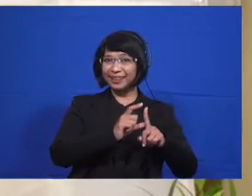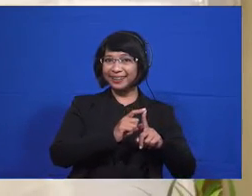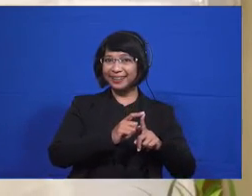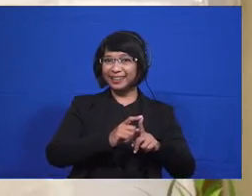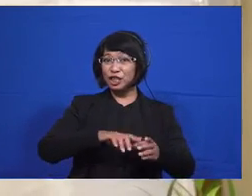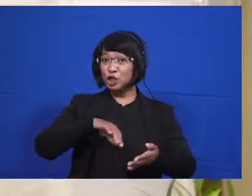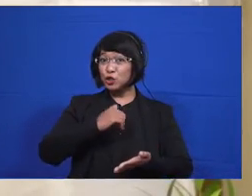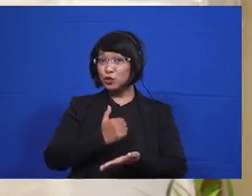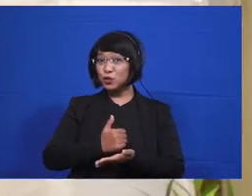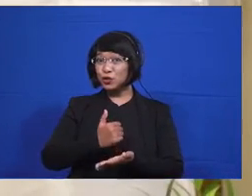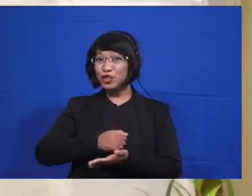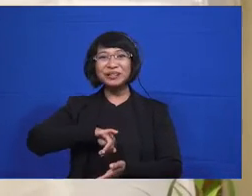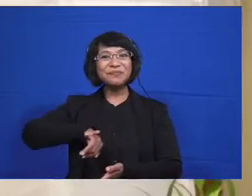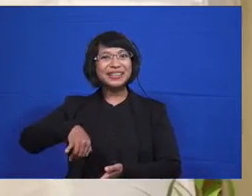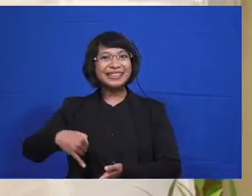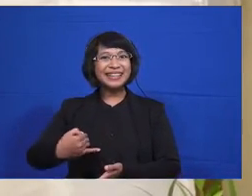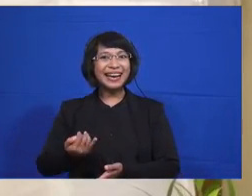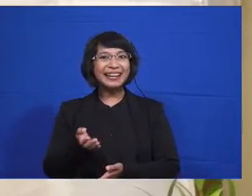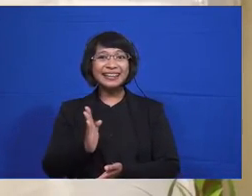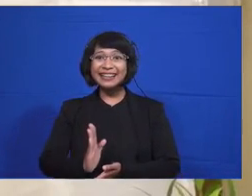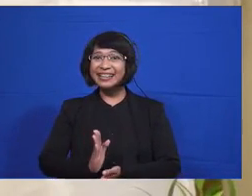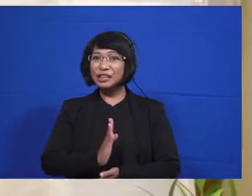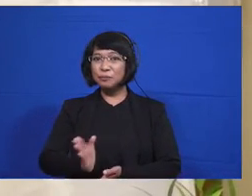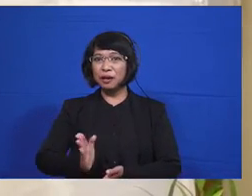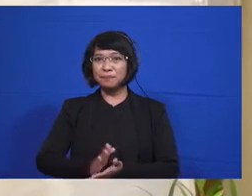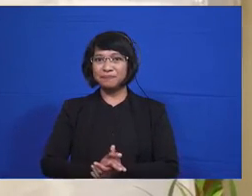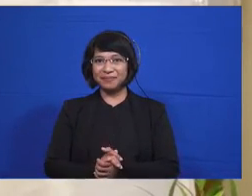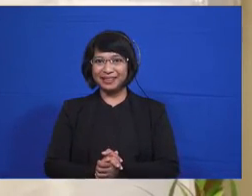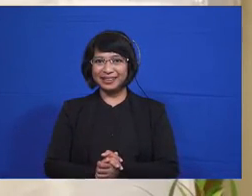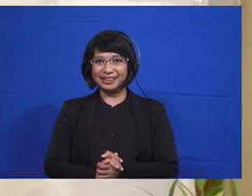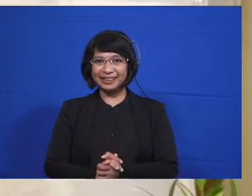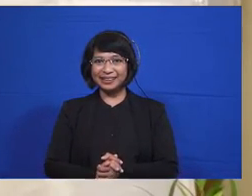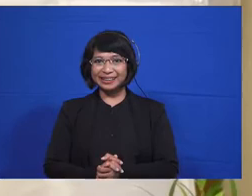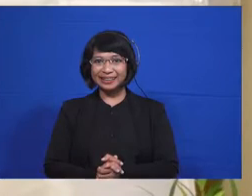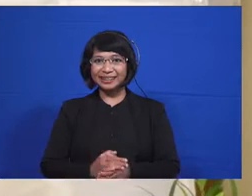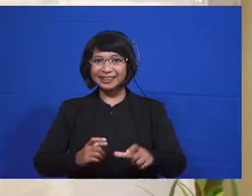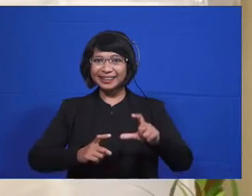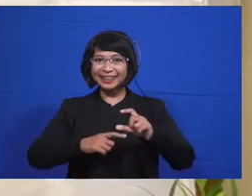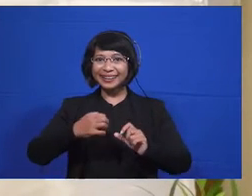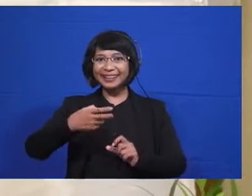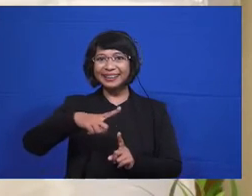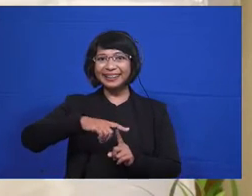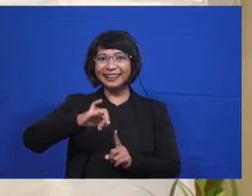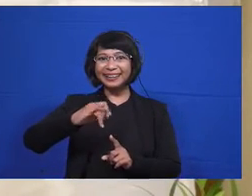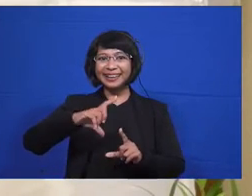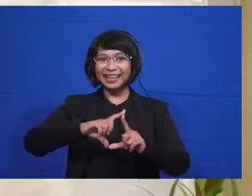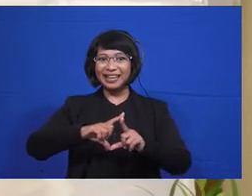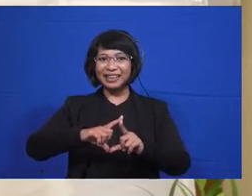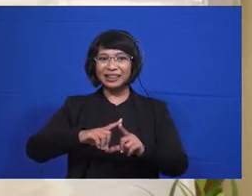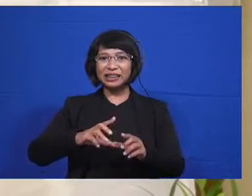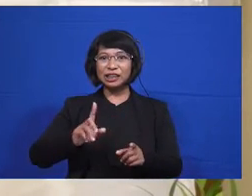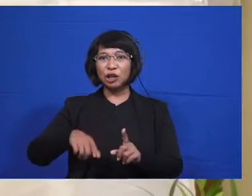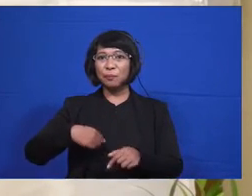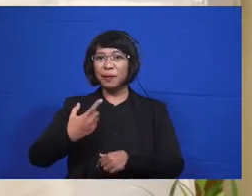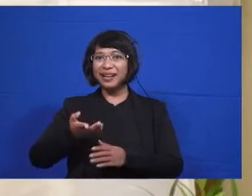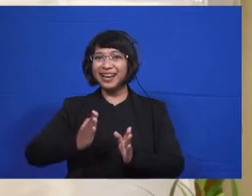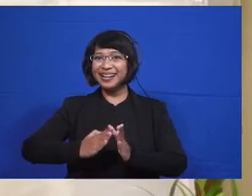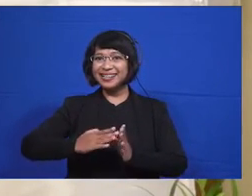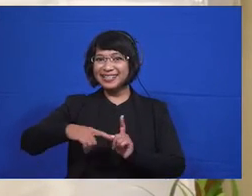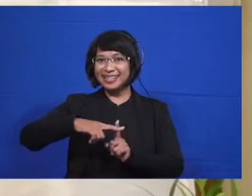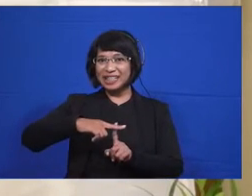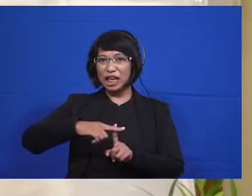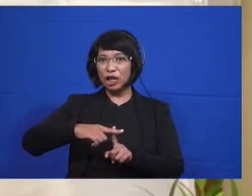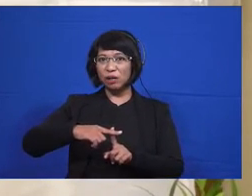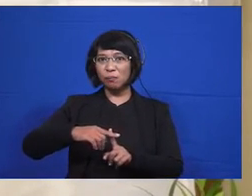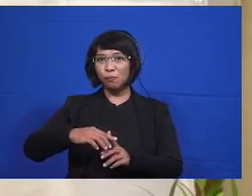benar-benar menjadi imam yang sumeleh, setia pada gereja,